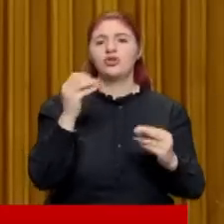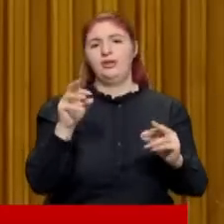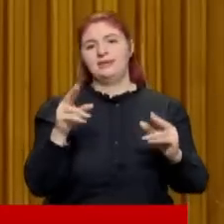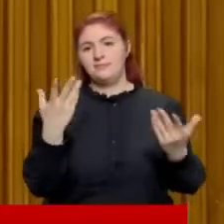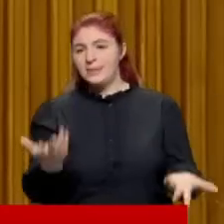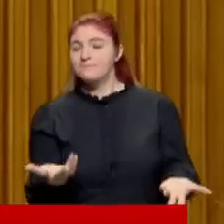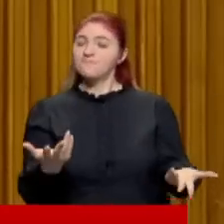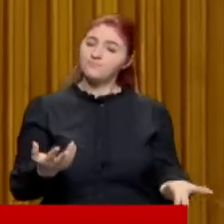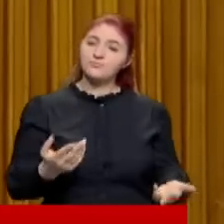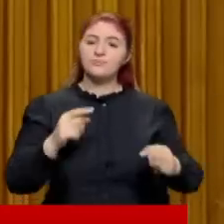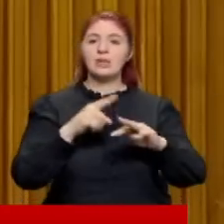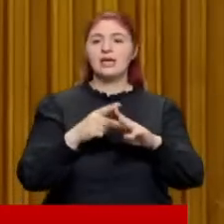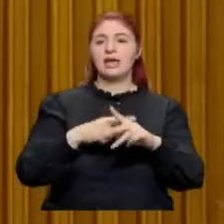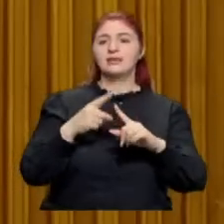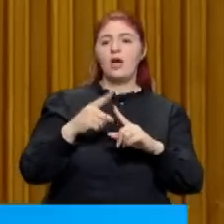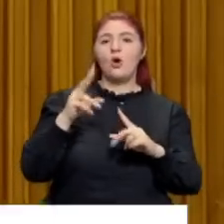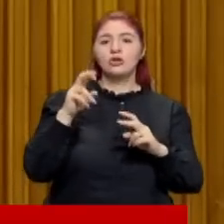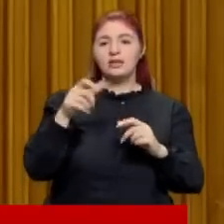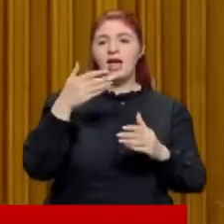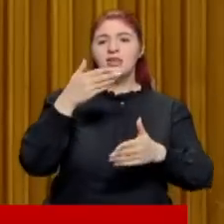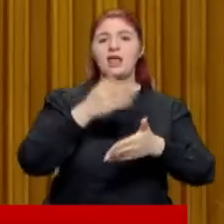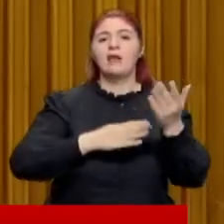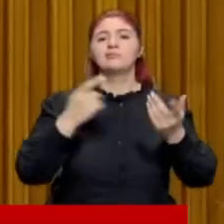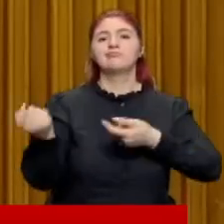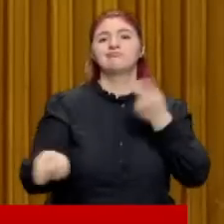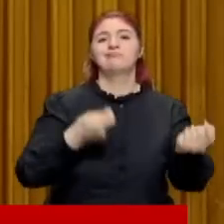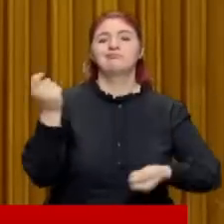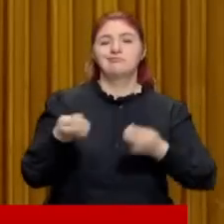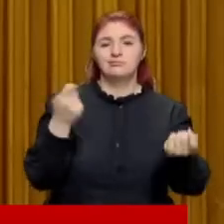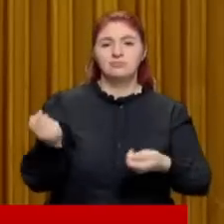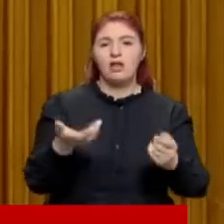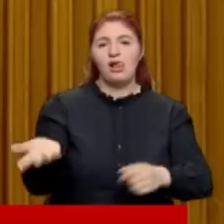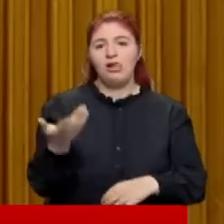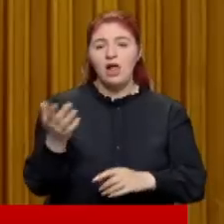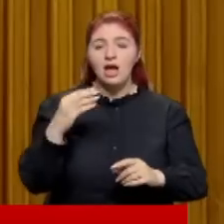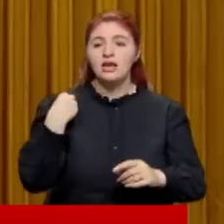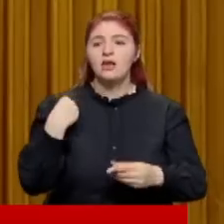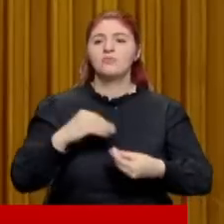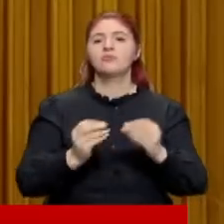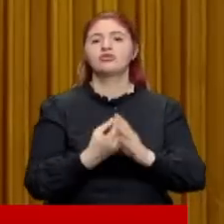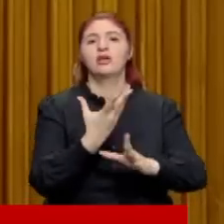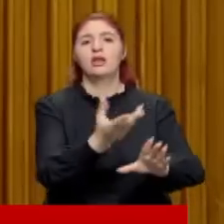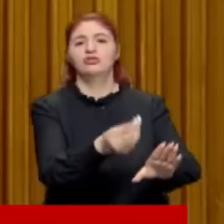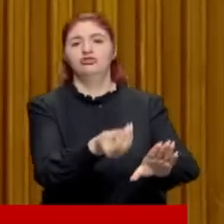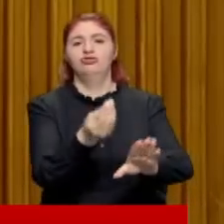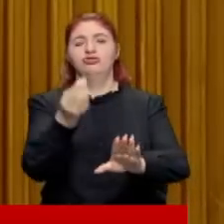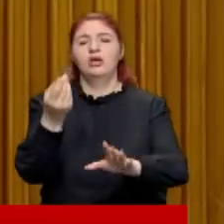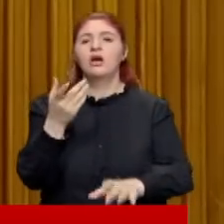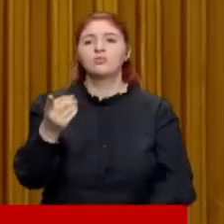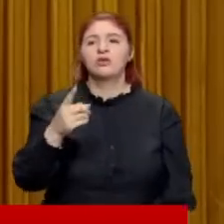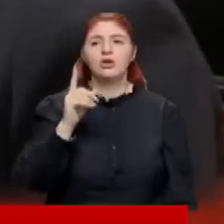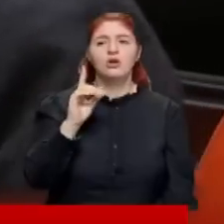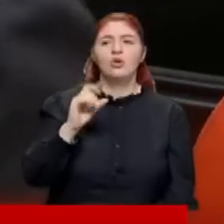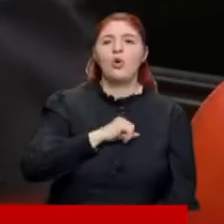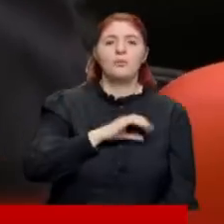gibi EYT konusunda da yarım yamalak iş yaptılar. Yeni mağdurlar meydana getirmekten